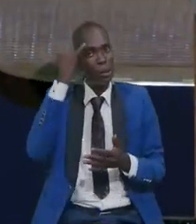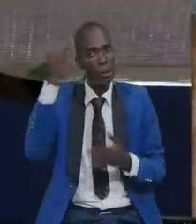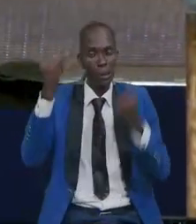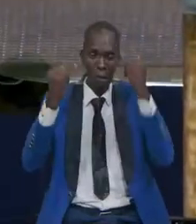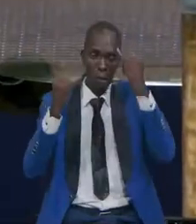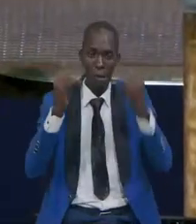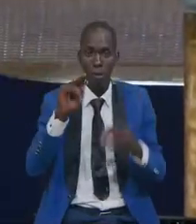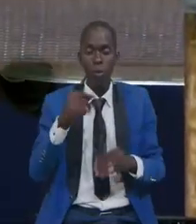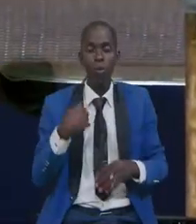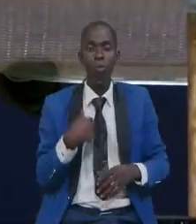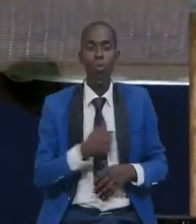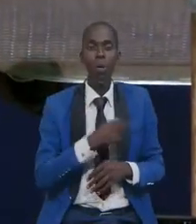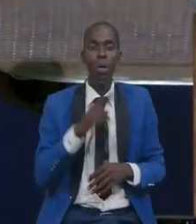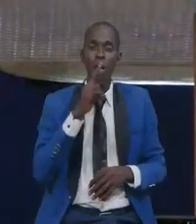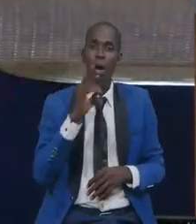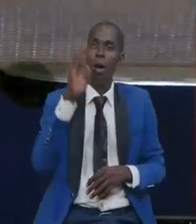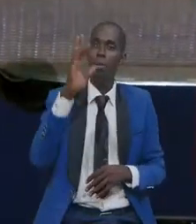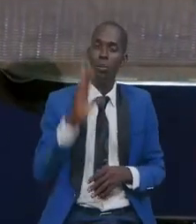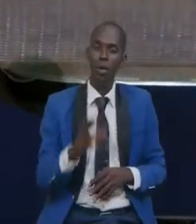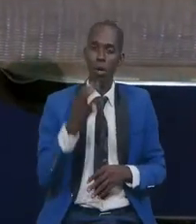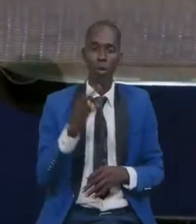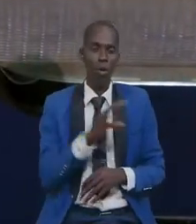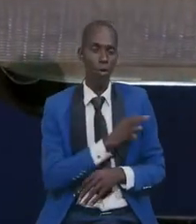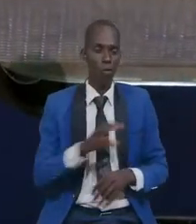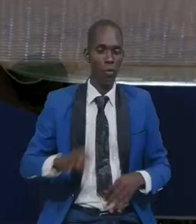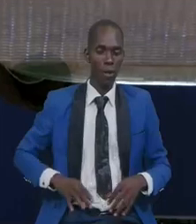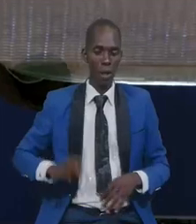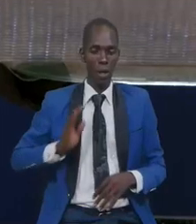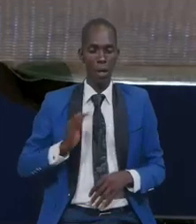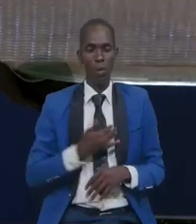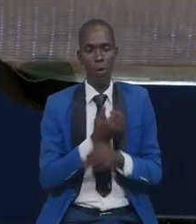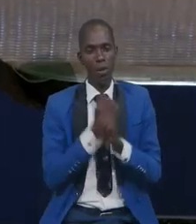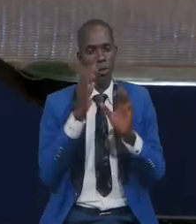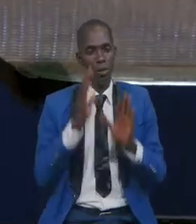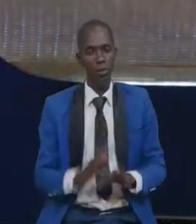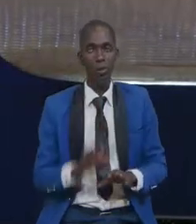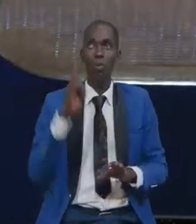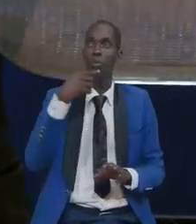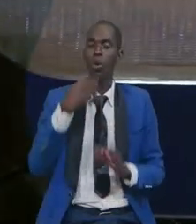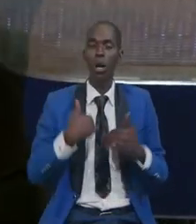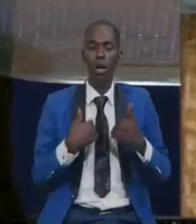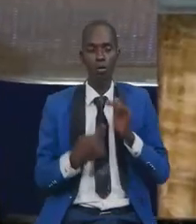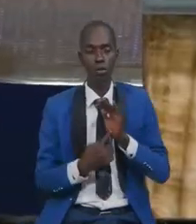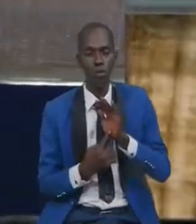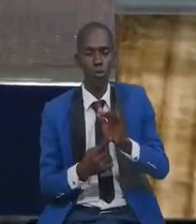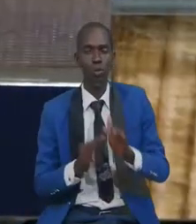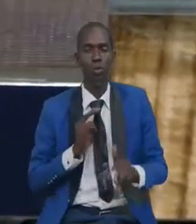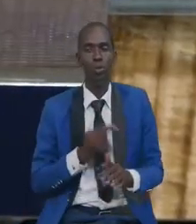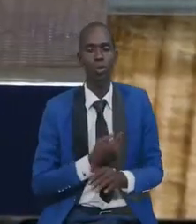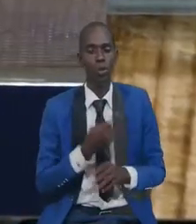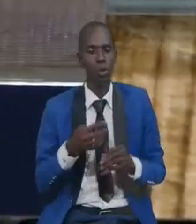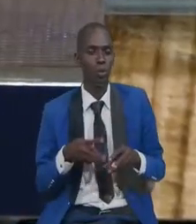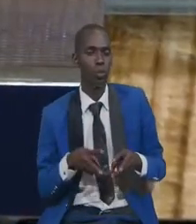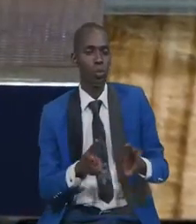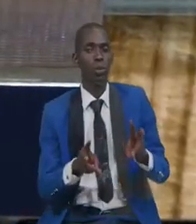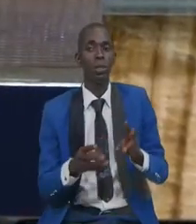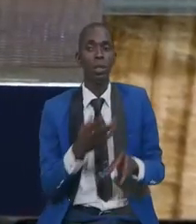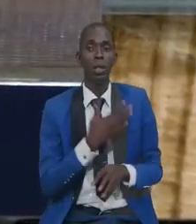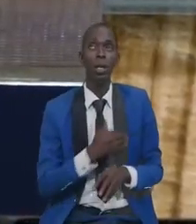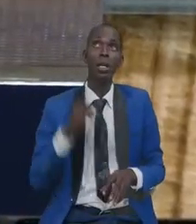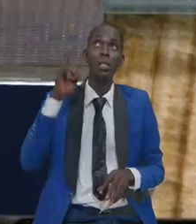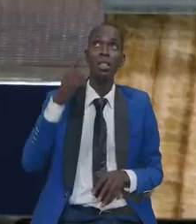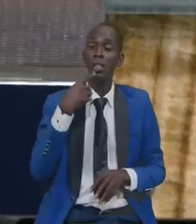Nous sommes des serviteurs de Christ, le Sauveur. Et c'est lui qui nous a montré la façon de vous être sauvés. Il a démontré que quiconque demeure le